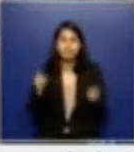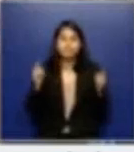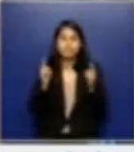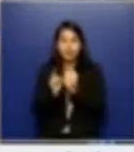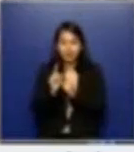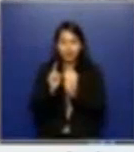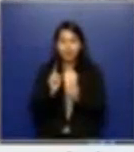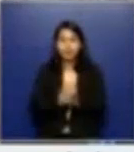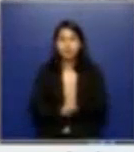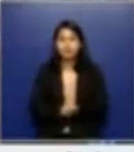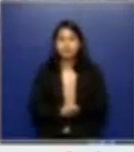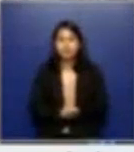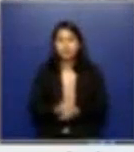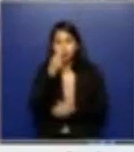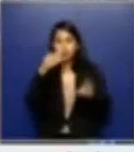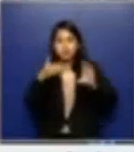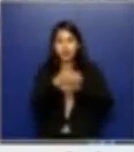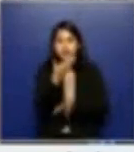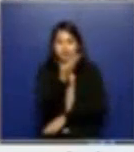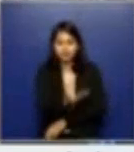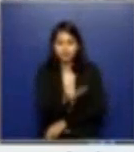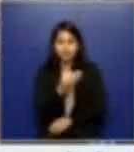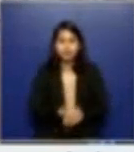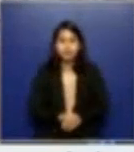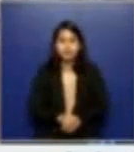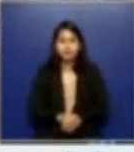ครับดูสไลด์ต่อไปเลยครับ